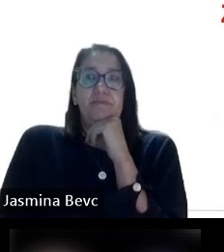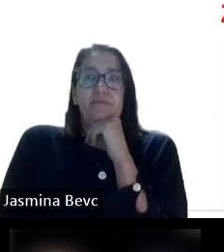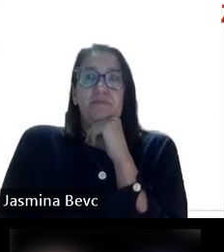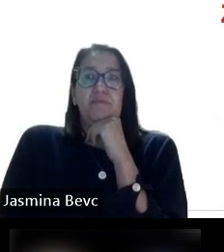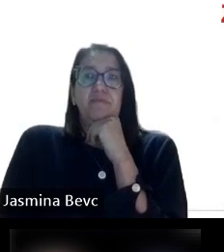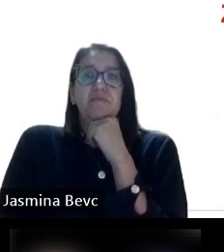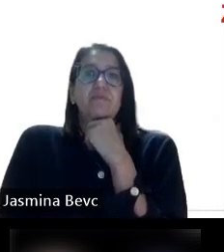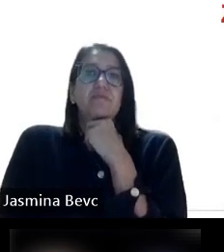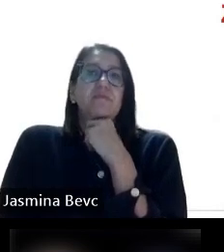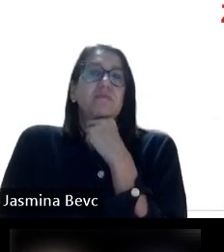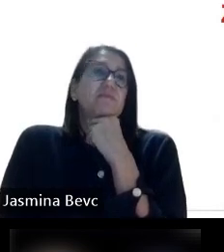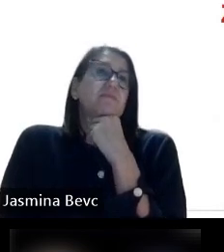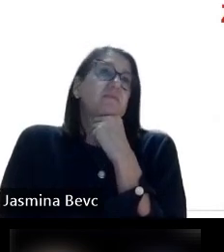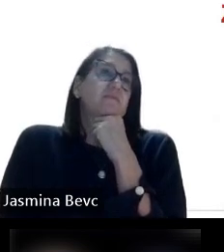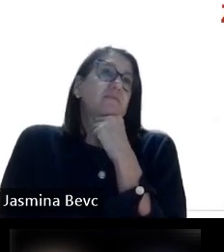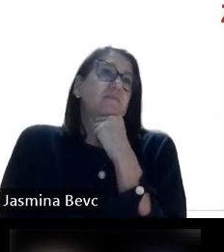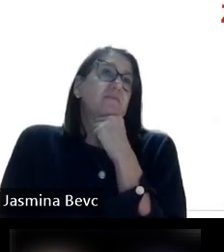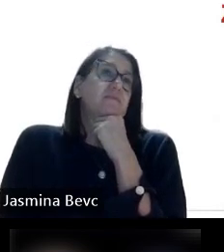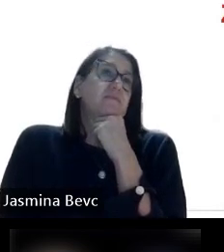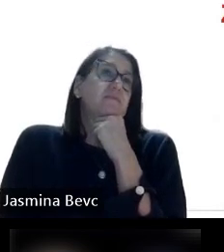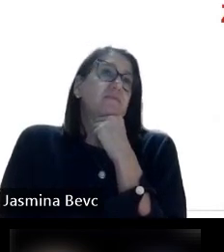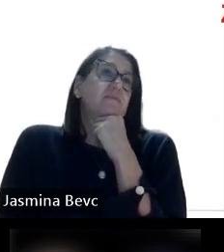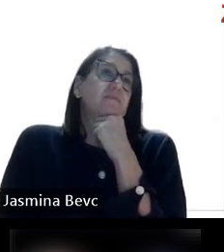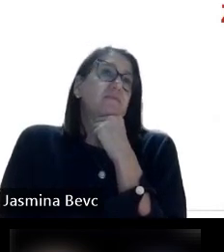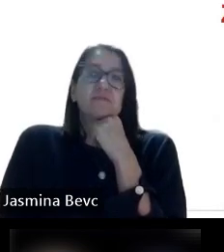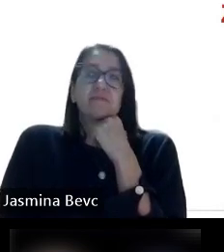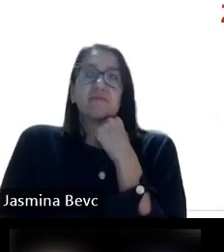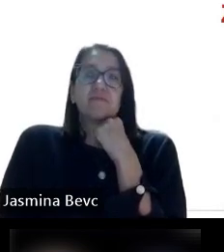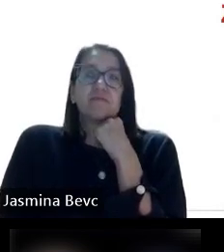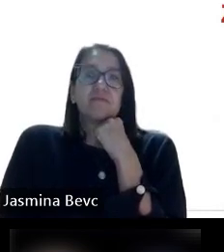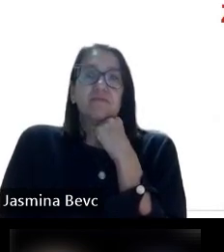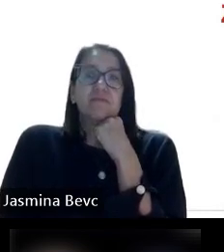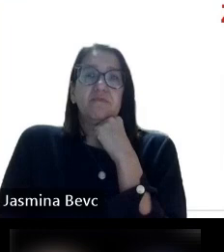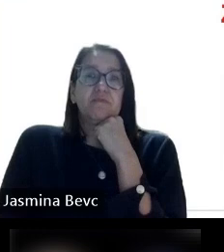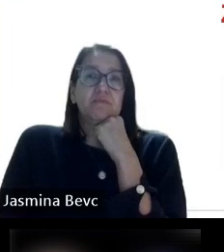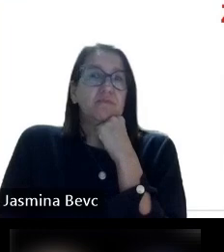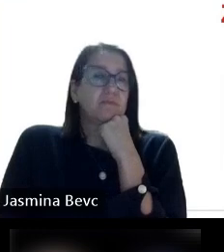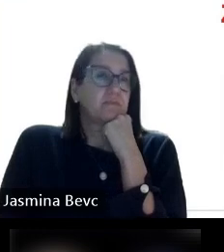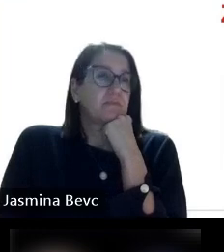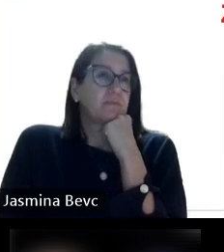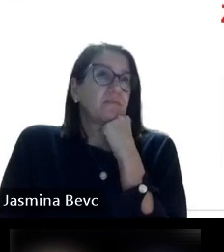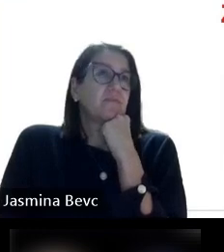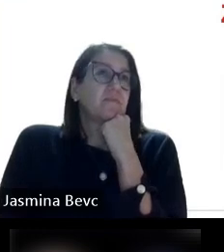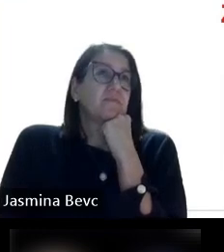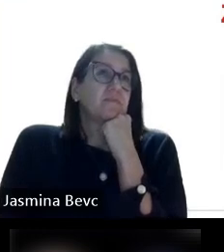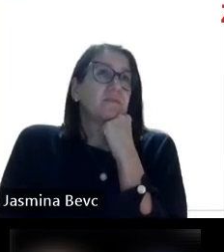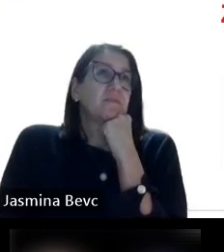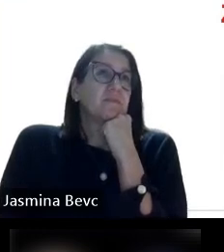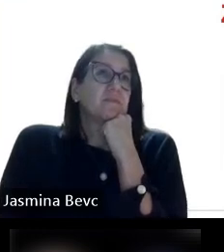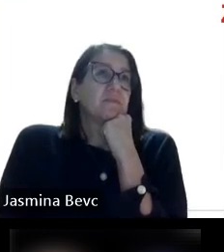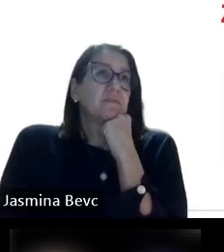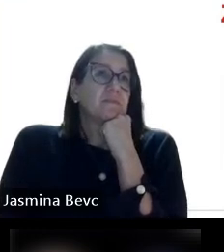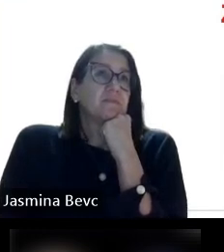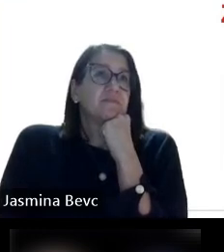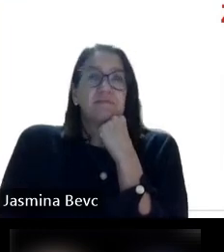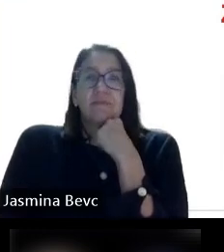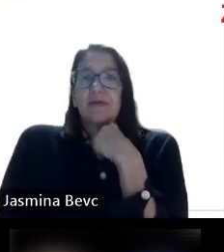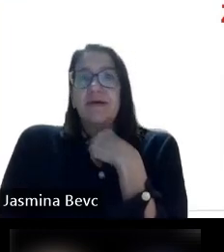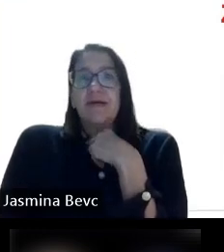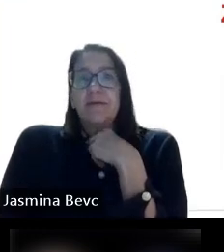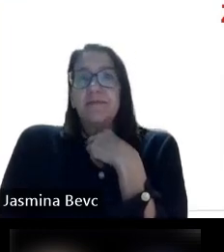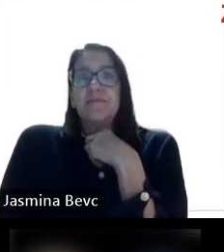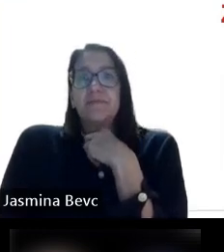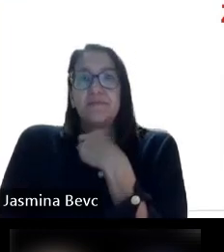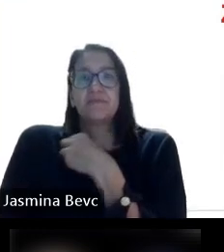znanja. Načeloma pa bi morali vsi ponudniki omogočiti vpogled v ta diagram